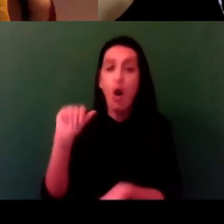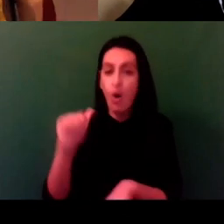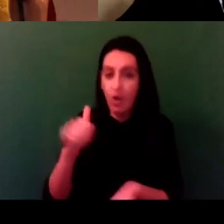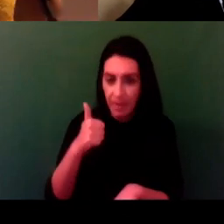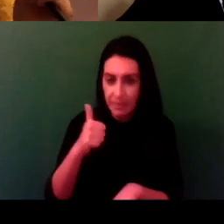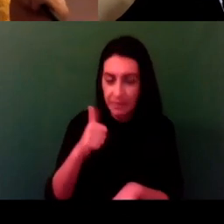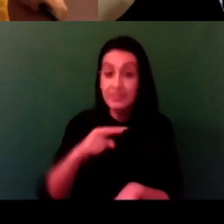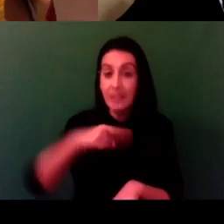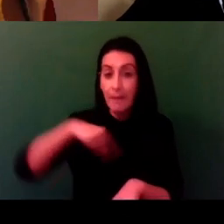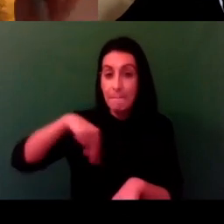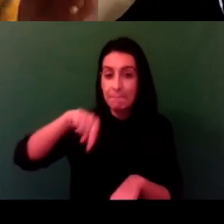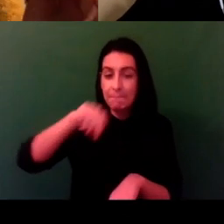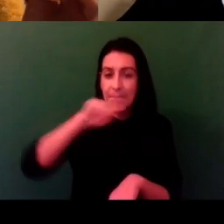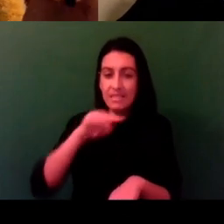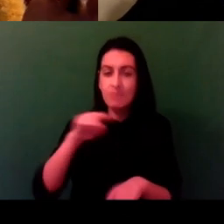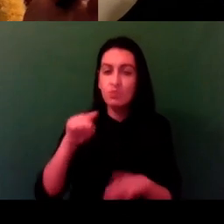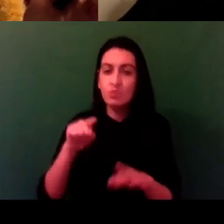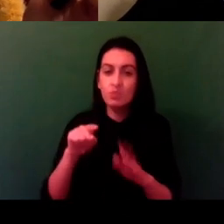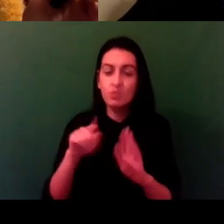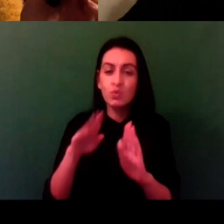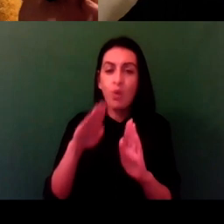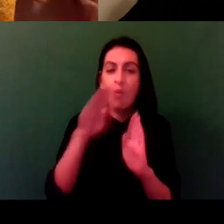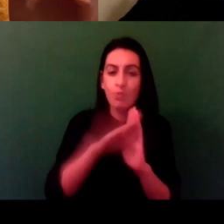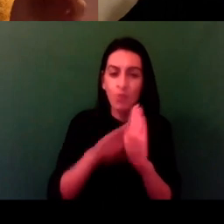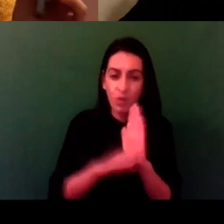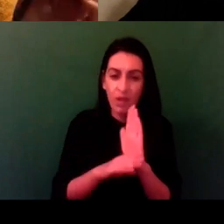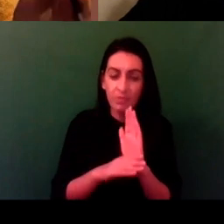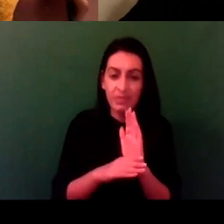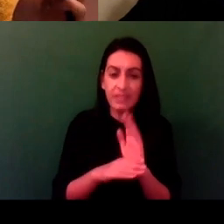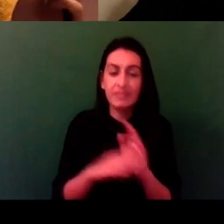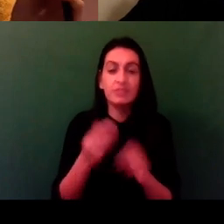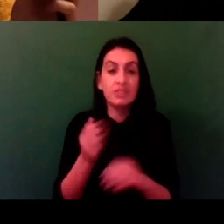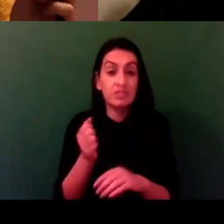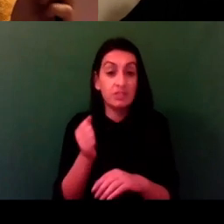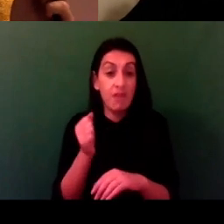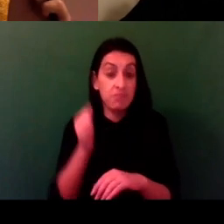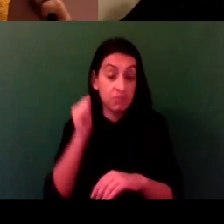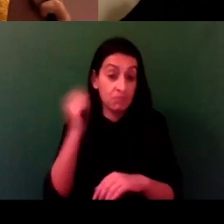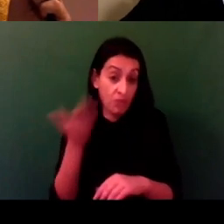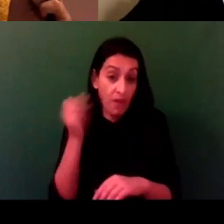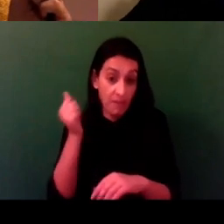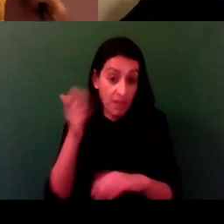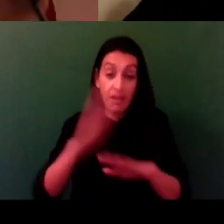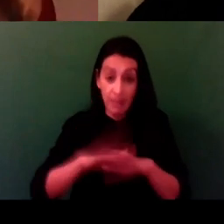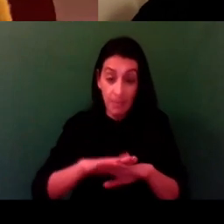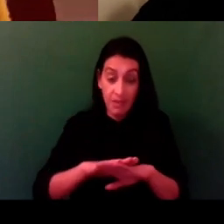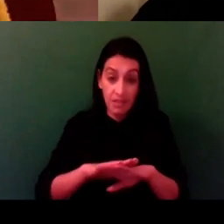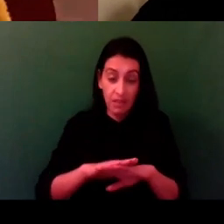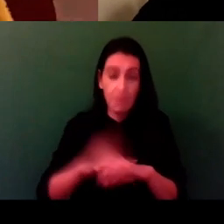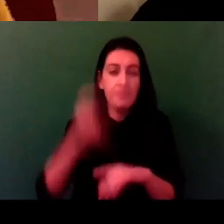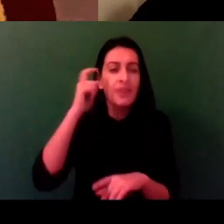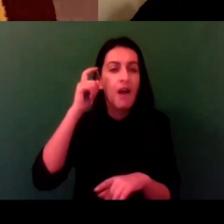bu konuşmaları, bu süreçleri heterojenleştirirsek, farklı temsiliyetlere alan açarsak o kadar